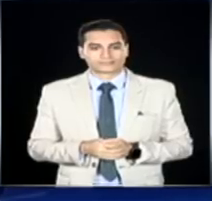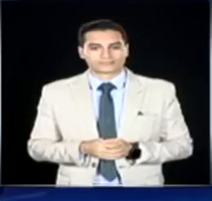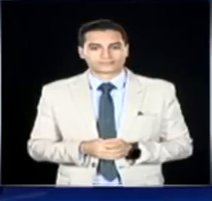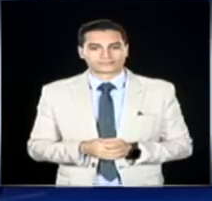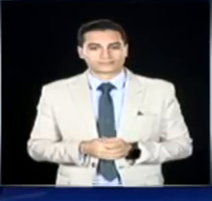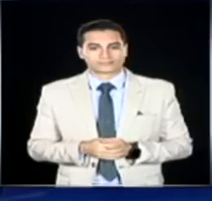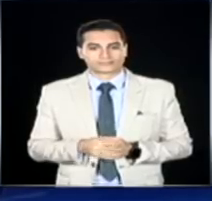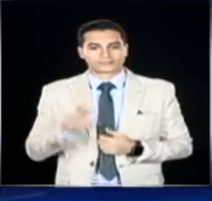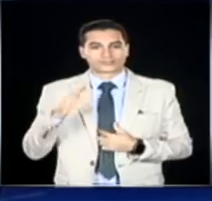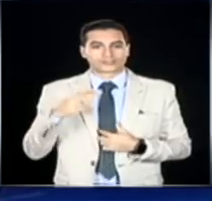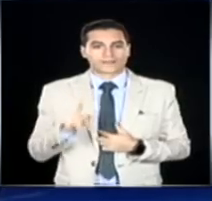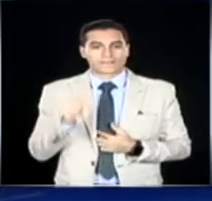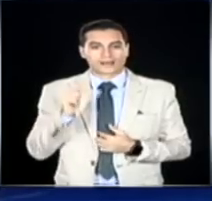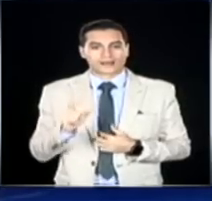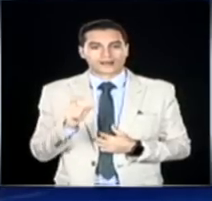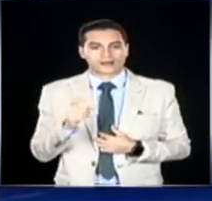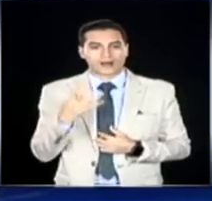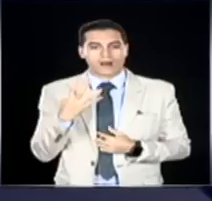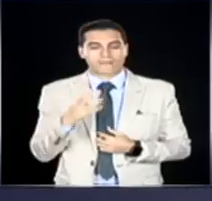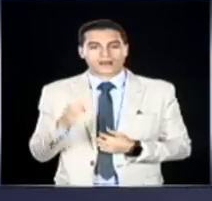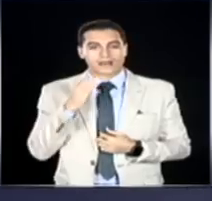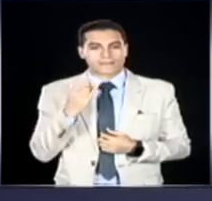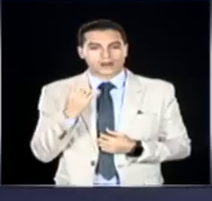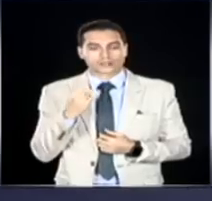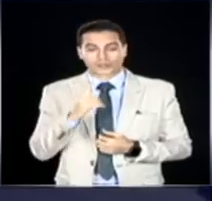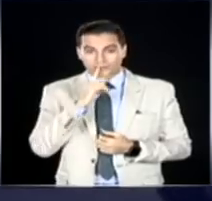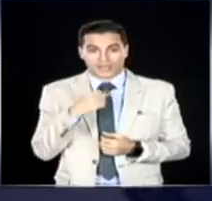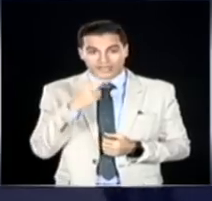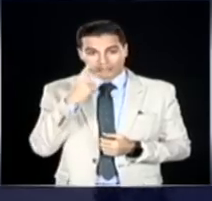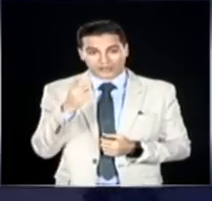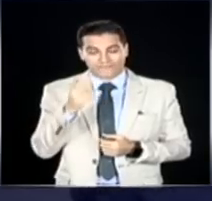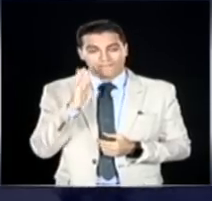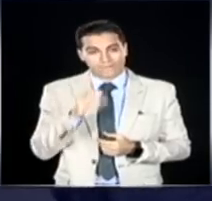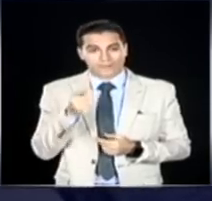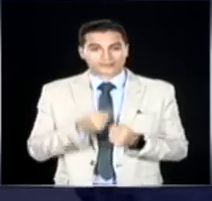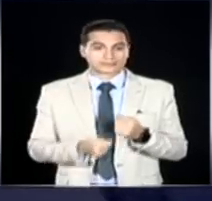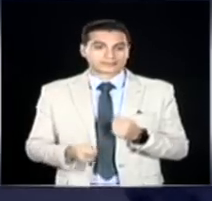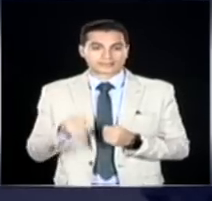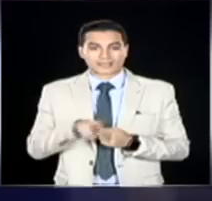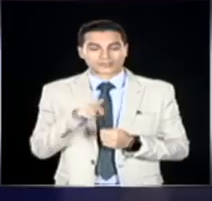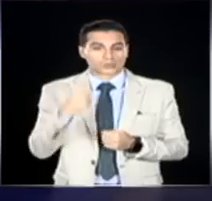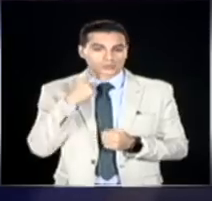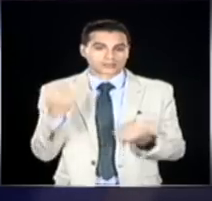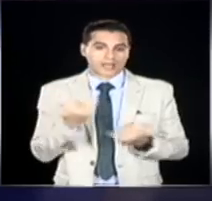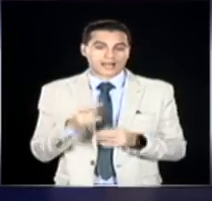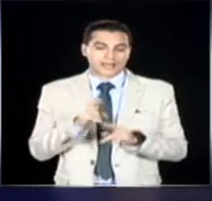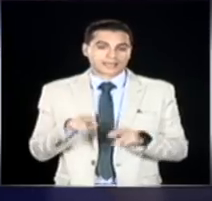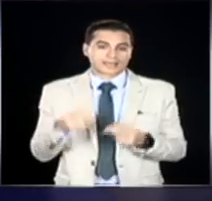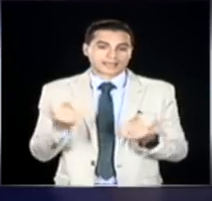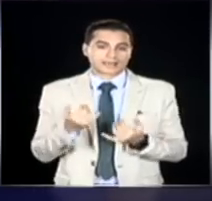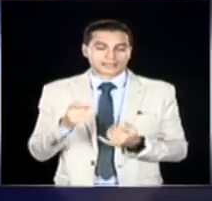شعبان اربع عجلات من 10 ولكن انا في رايي الشخصي ان كان في اسئله سهله جدا